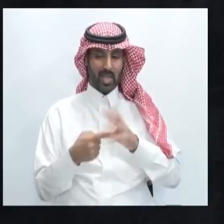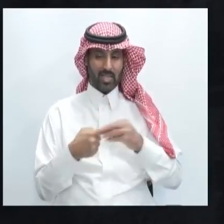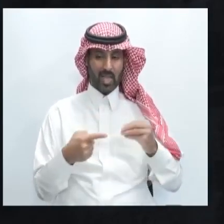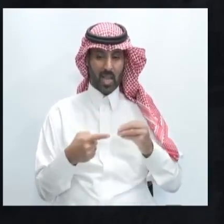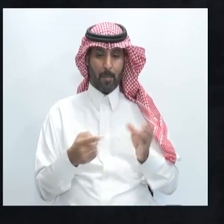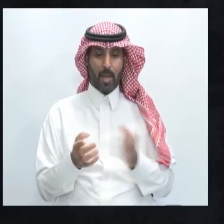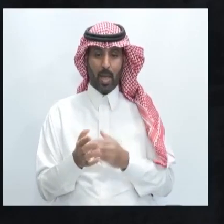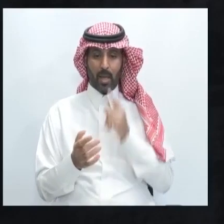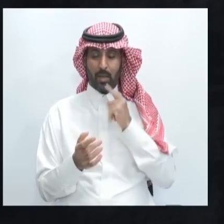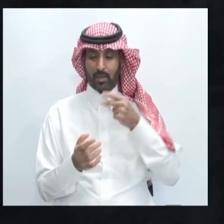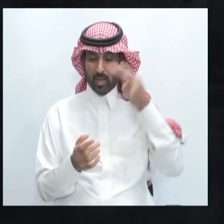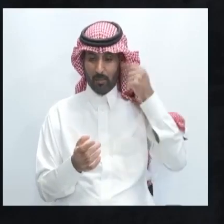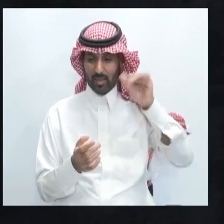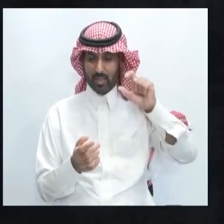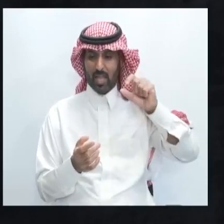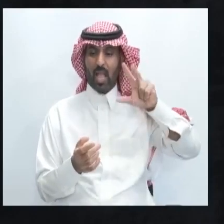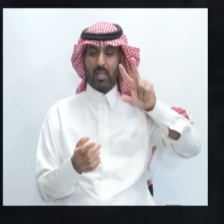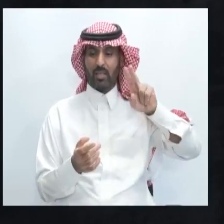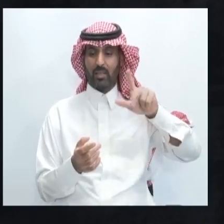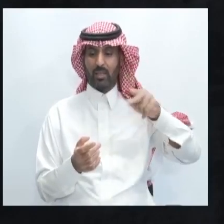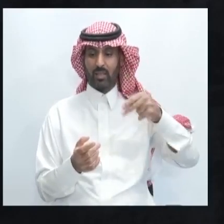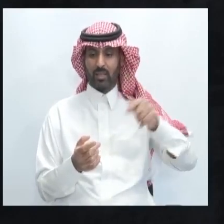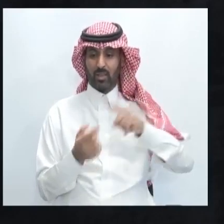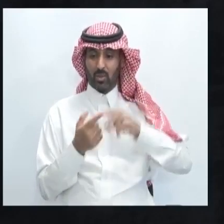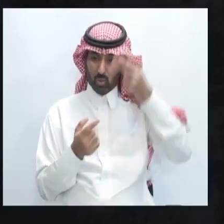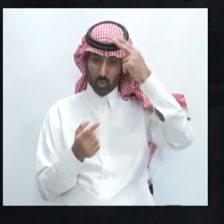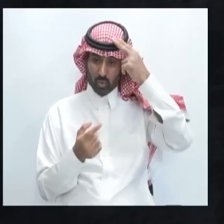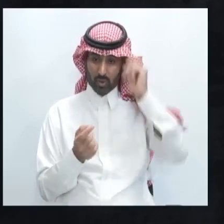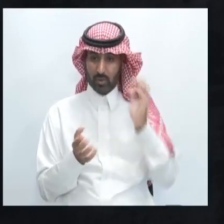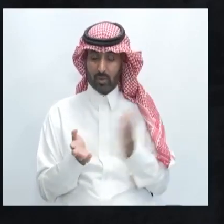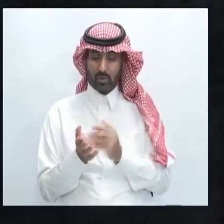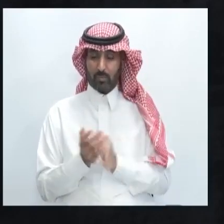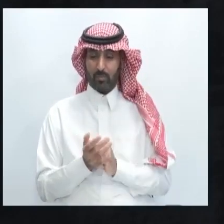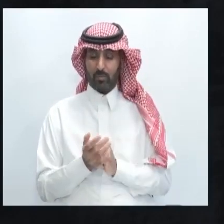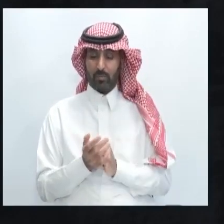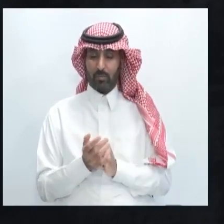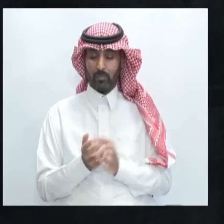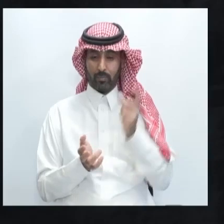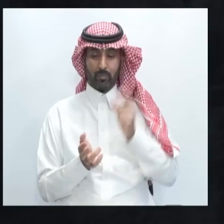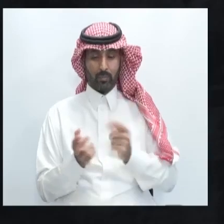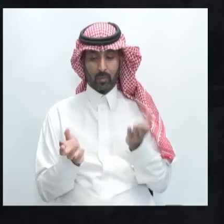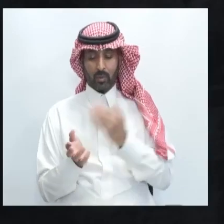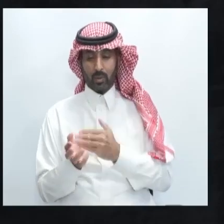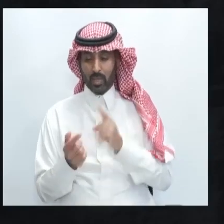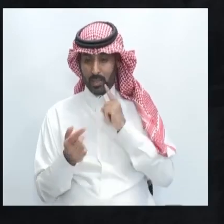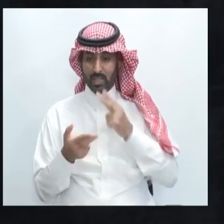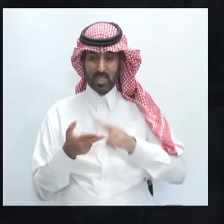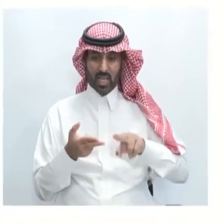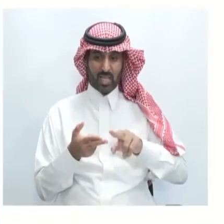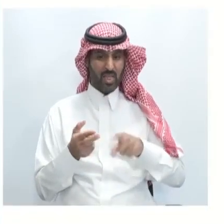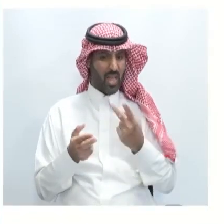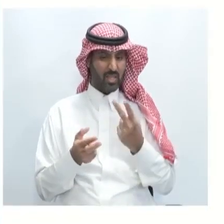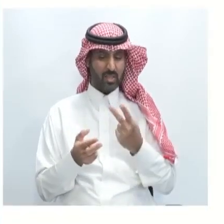عبد العزيز سعودي عبد العزيز سعودي مقدمه صغرى موجبه عبد العزيز سعود طيب نتكلم عن الشرط الثاني